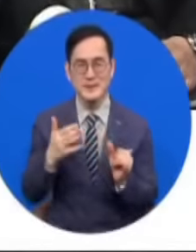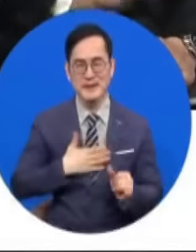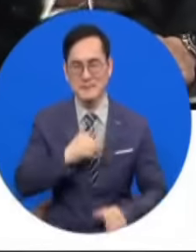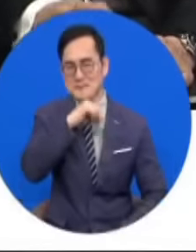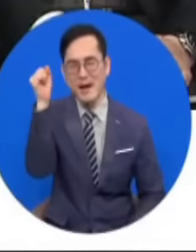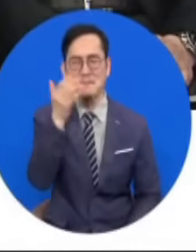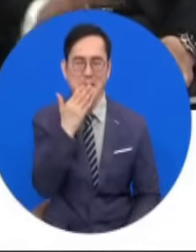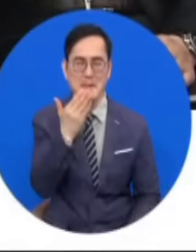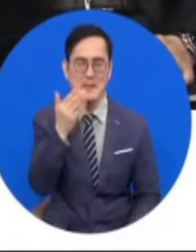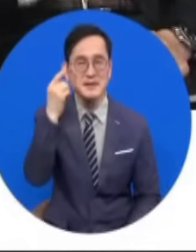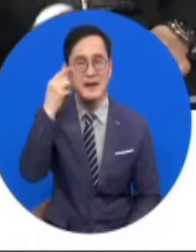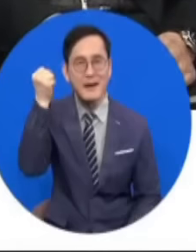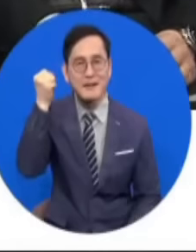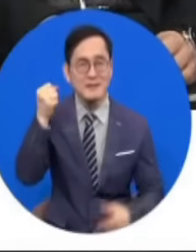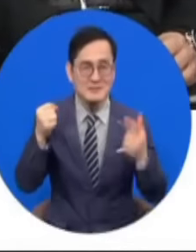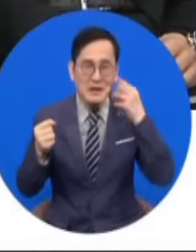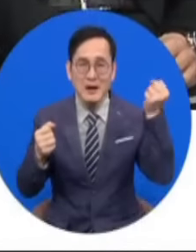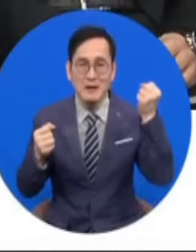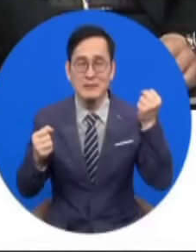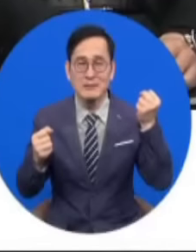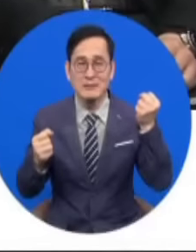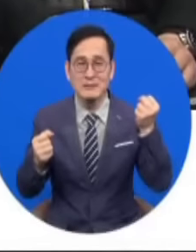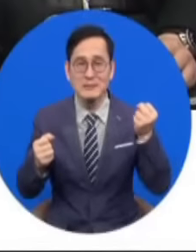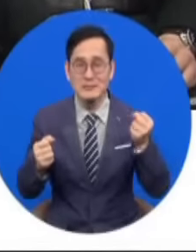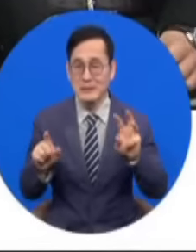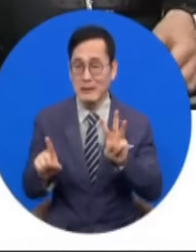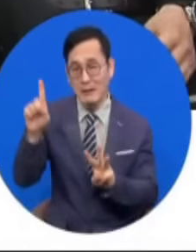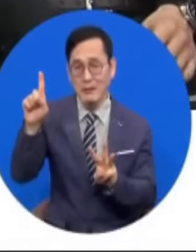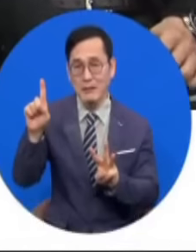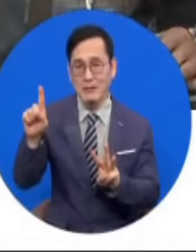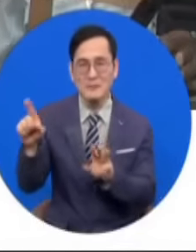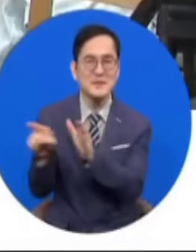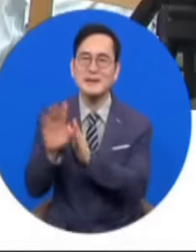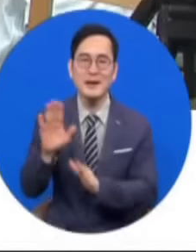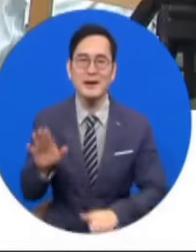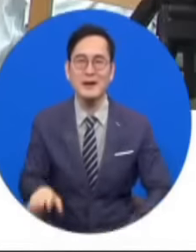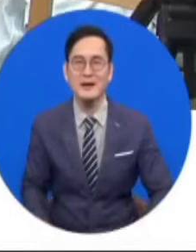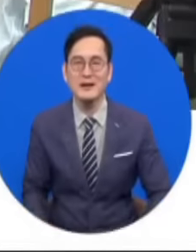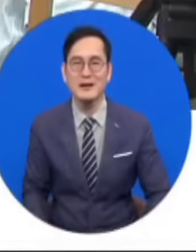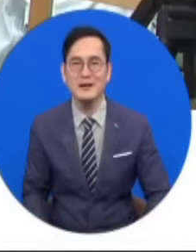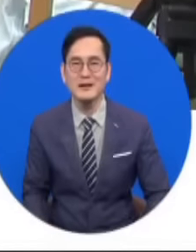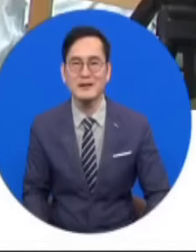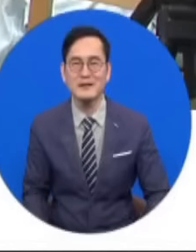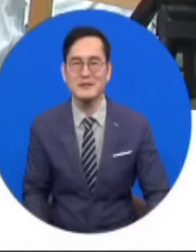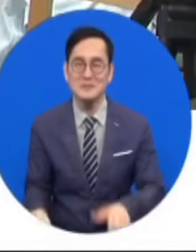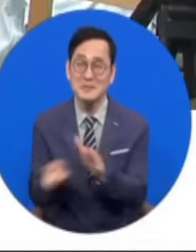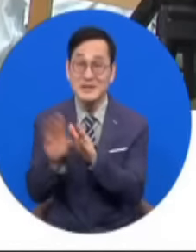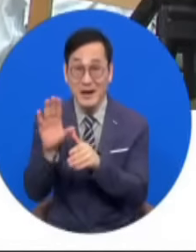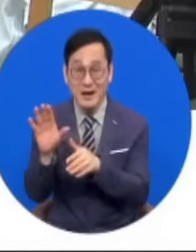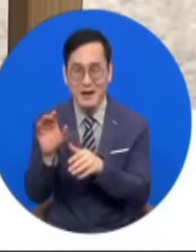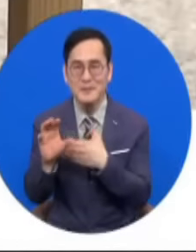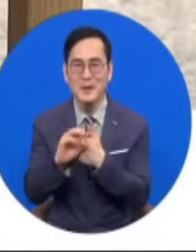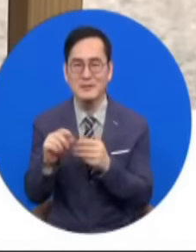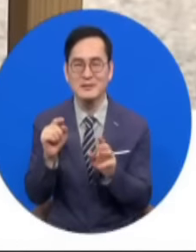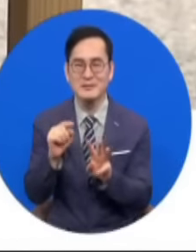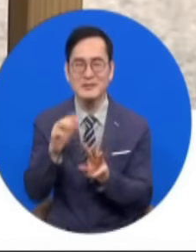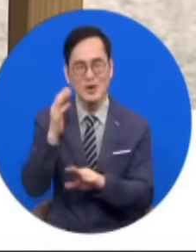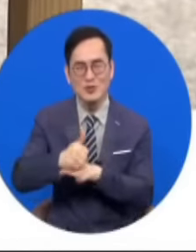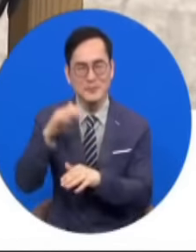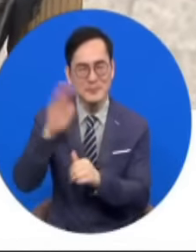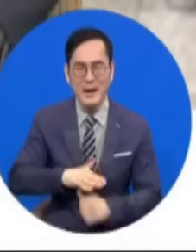이제 그 정도를 너무나 착각하면 사실 선거에서 참한 참패의 결과를 얻을 수 있는데이 원유